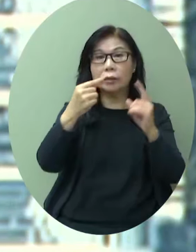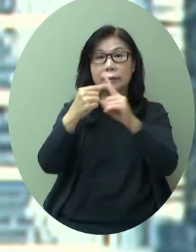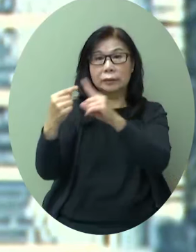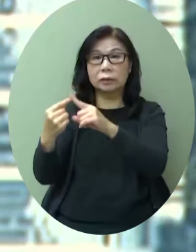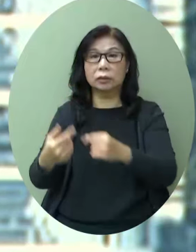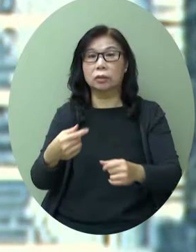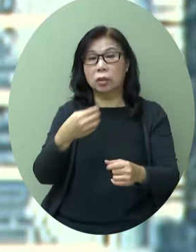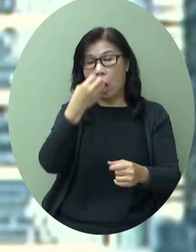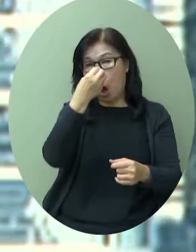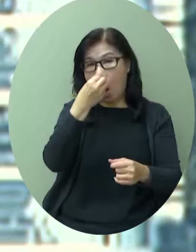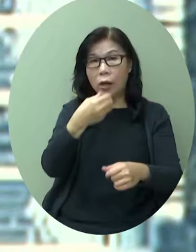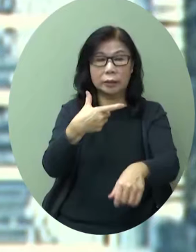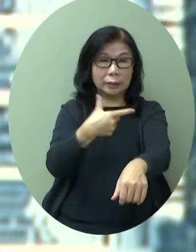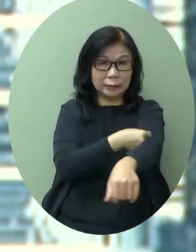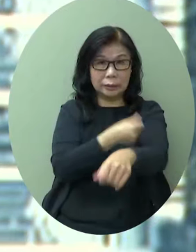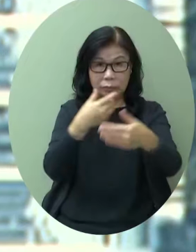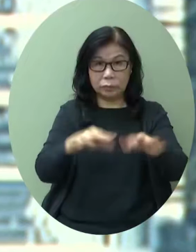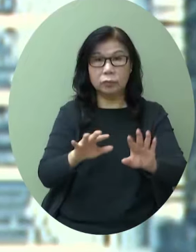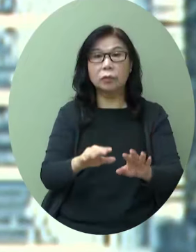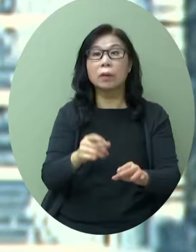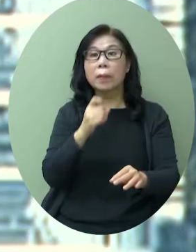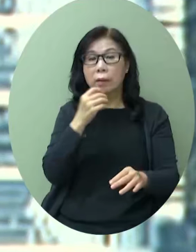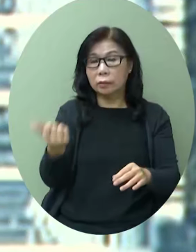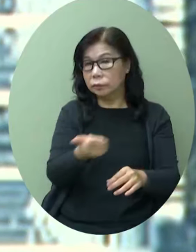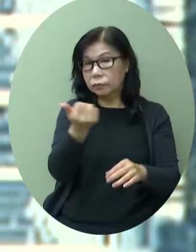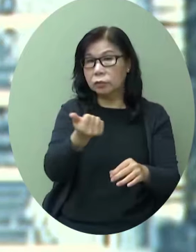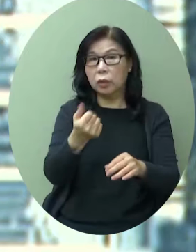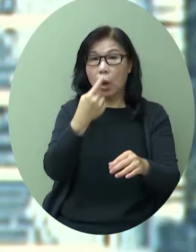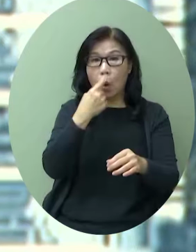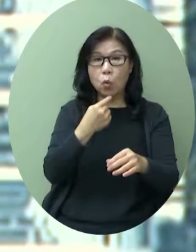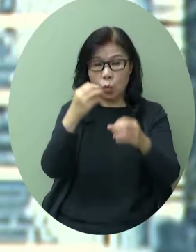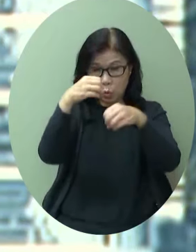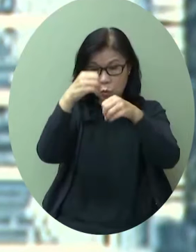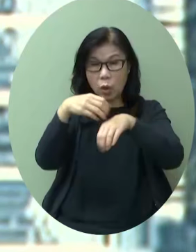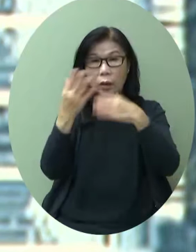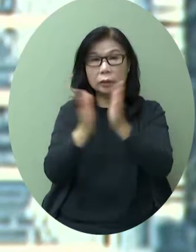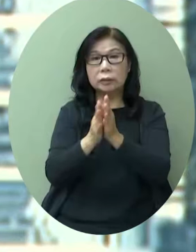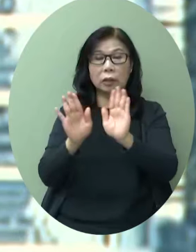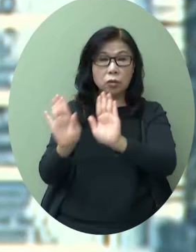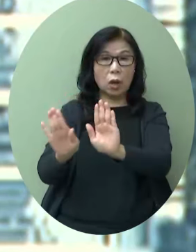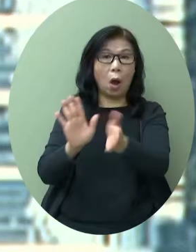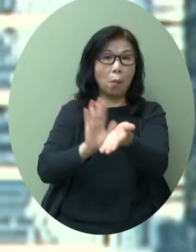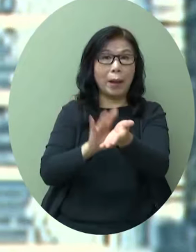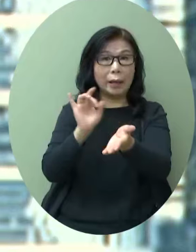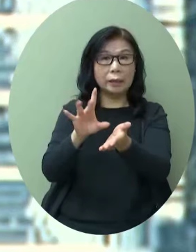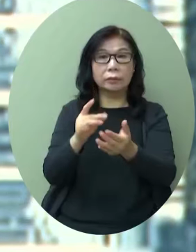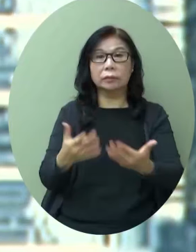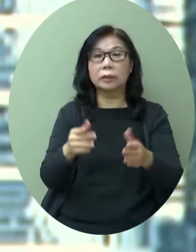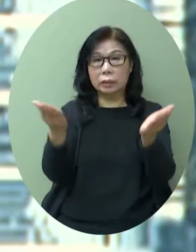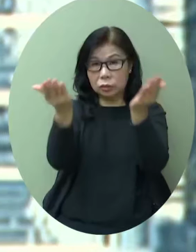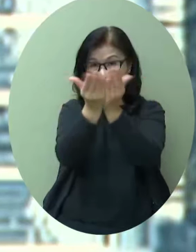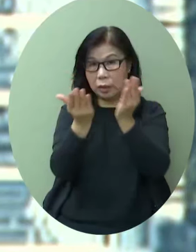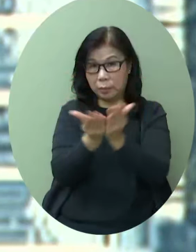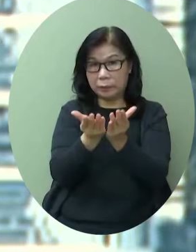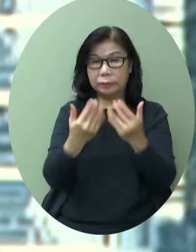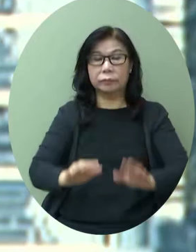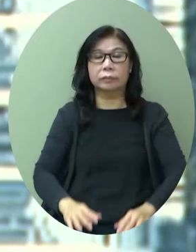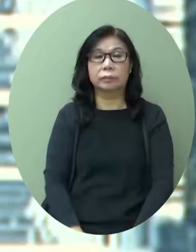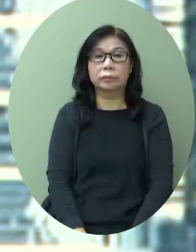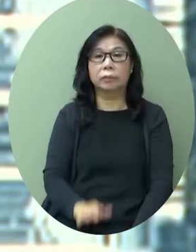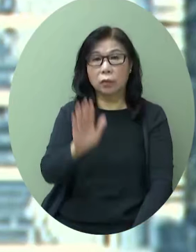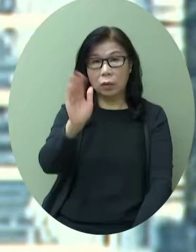佢喺香港接受咗疫苗嘅接種，做咗即係血液嘅抗體嘅檢測，有一個證明之後呢，佢